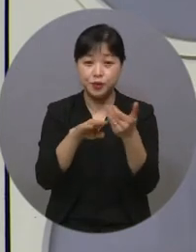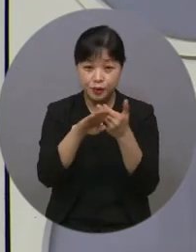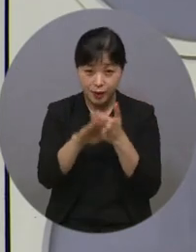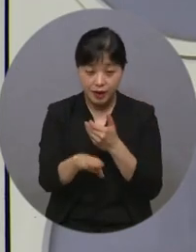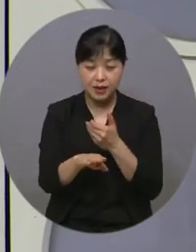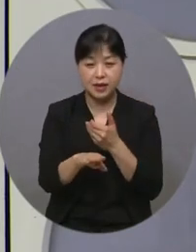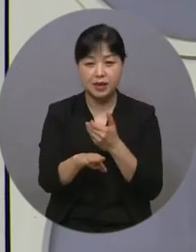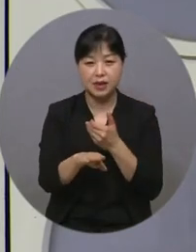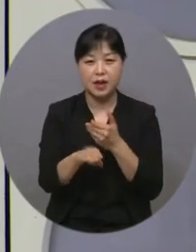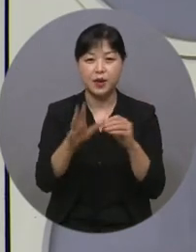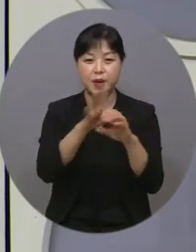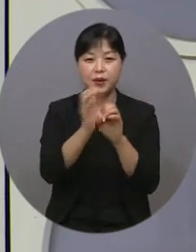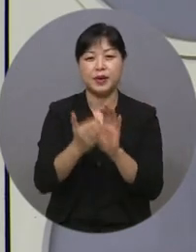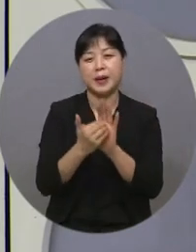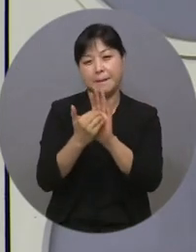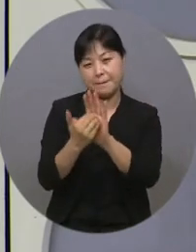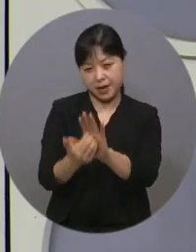이루어져서